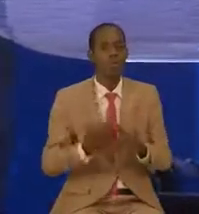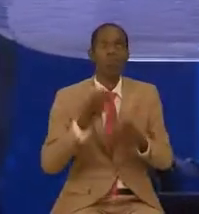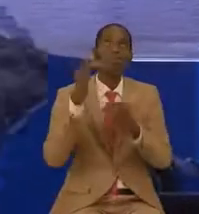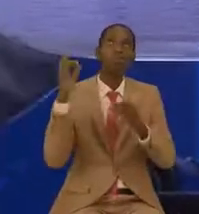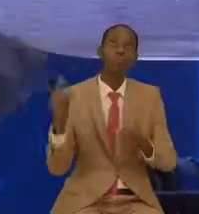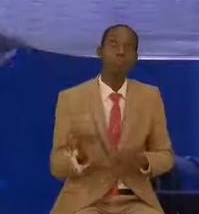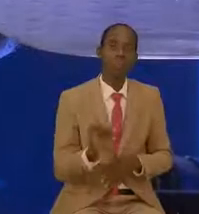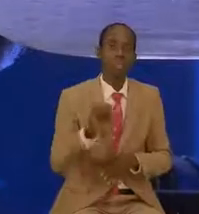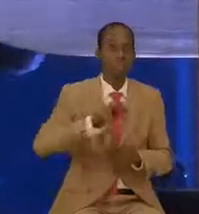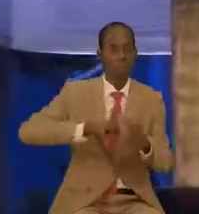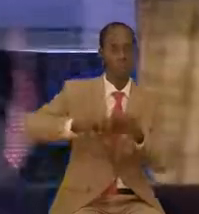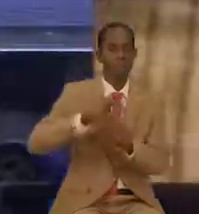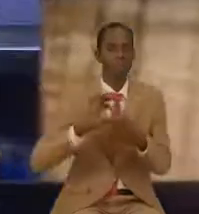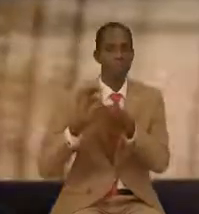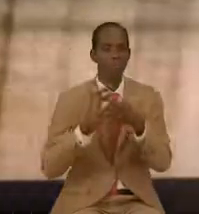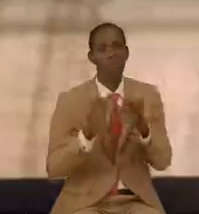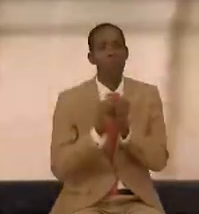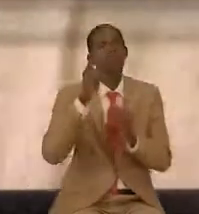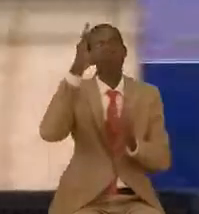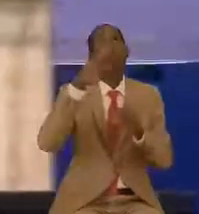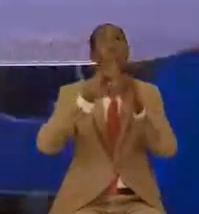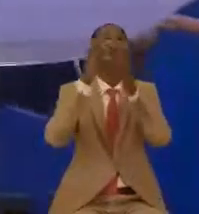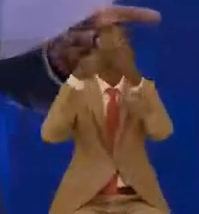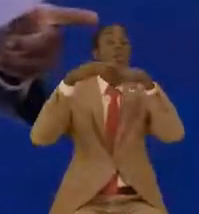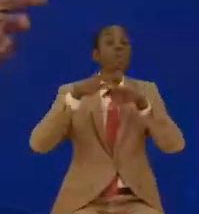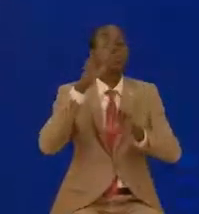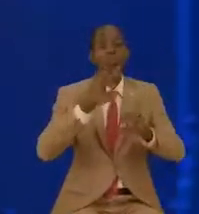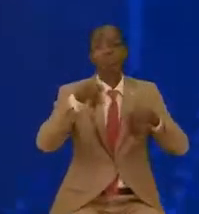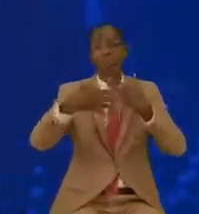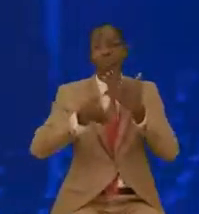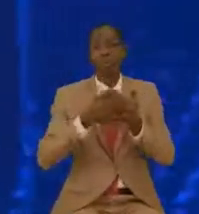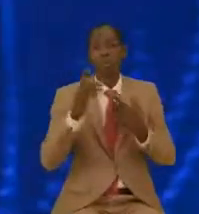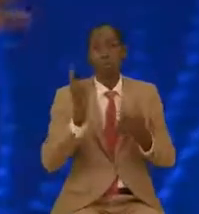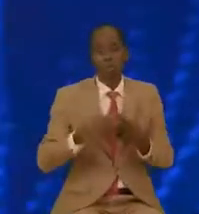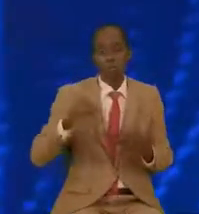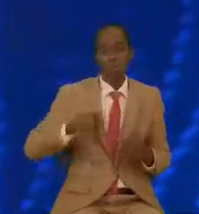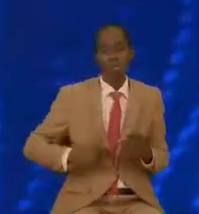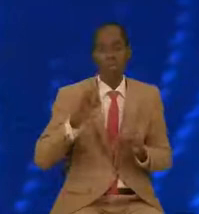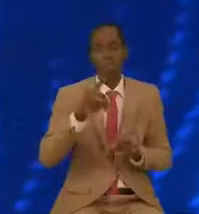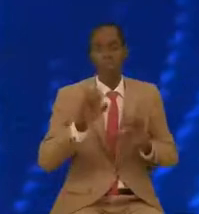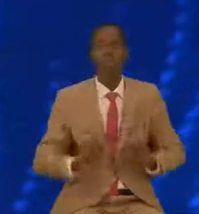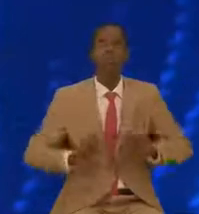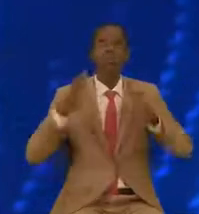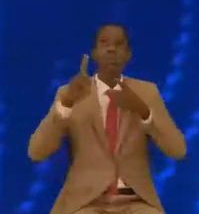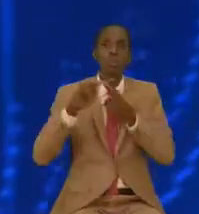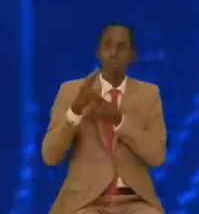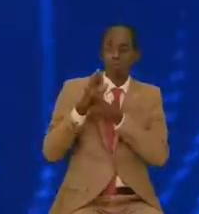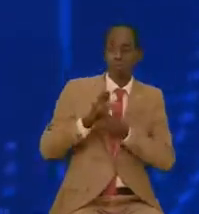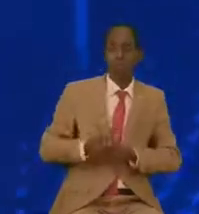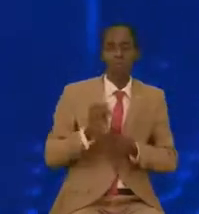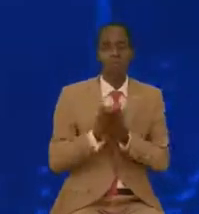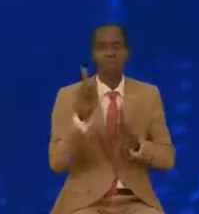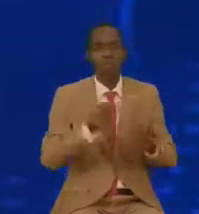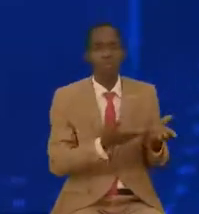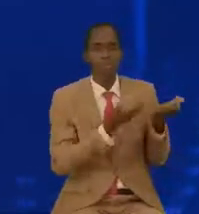séparés de la communion éternelle avec Dieu au ciel. Si tu retournes à la circoncision, si tu te soumets à la pression que les